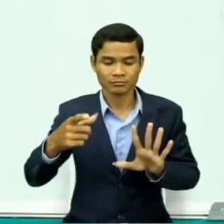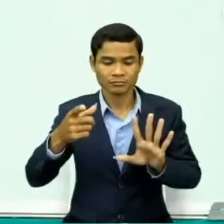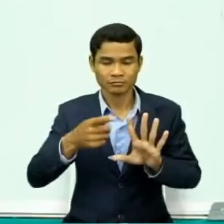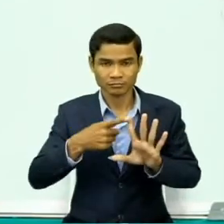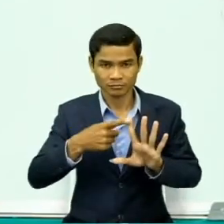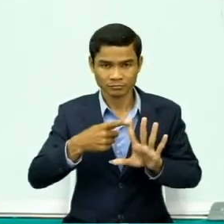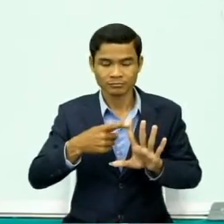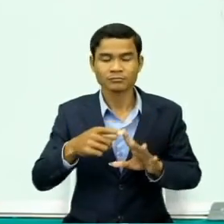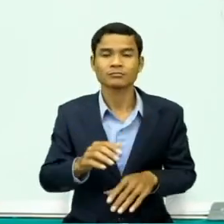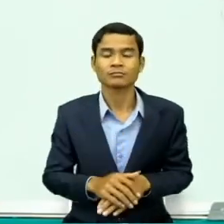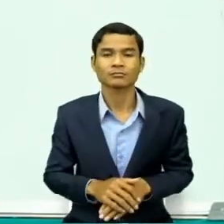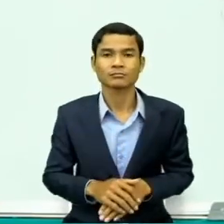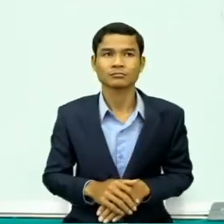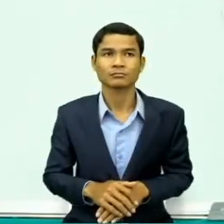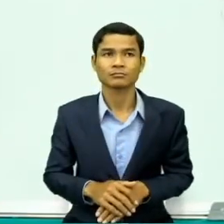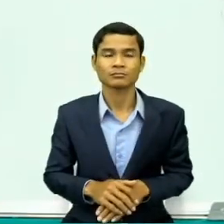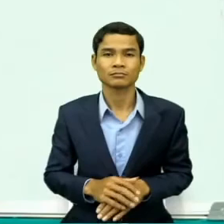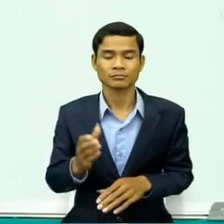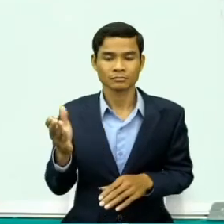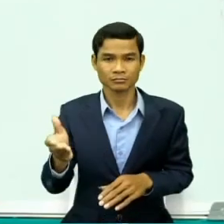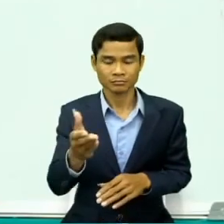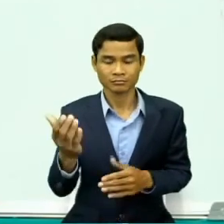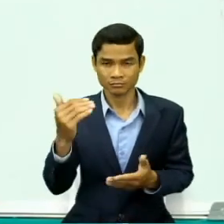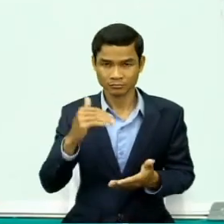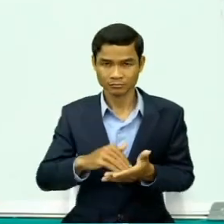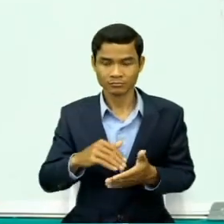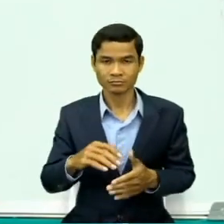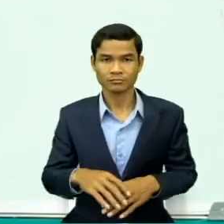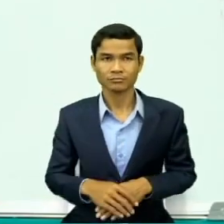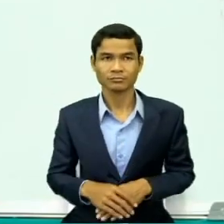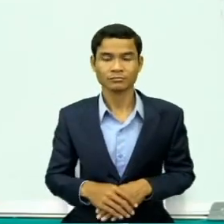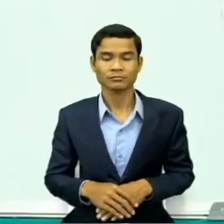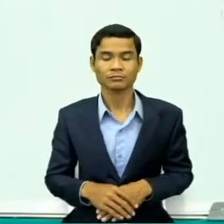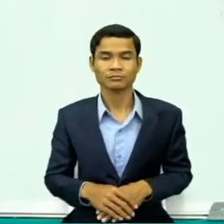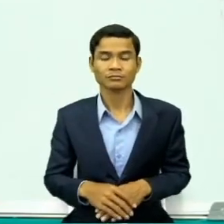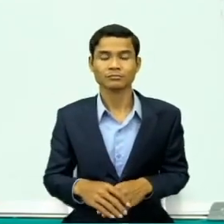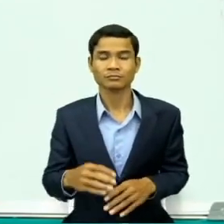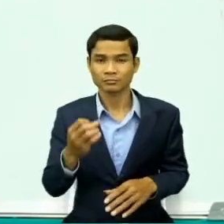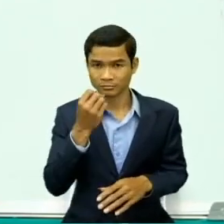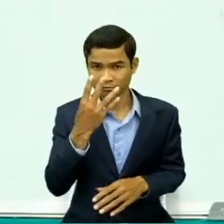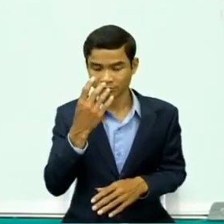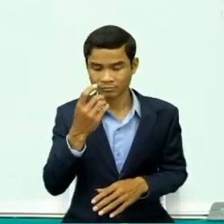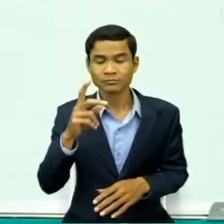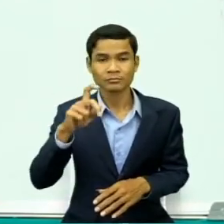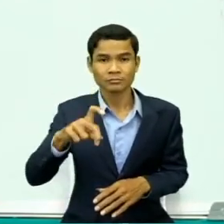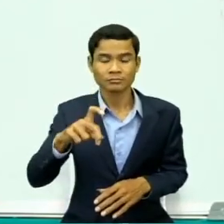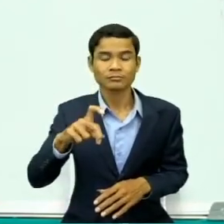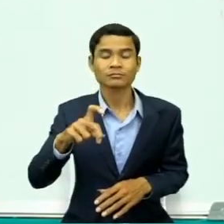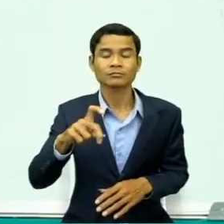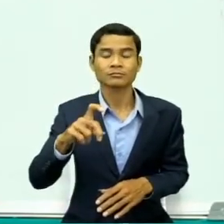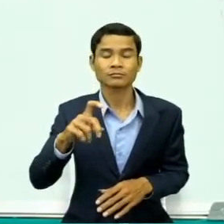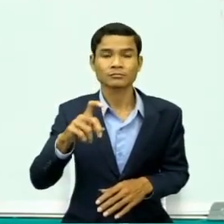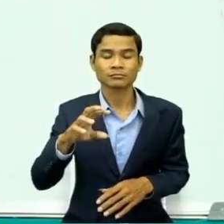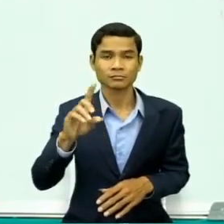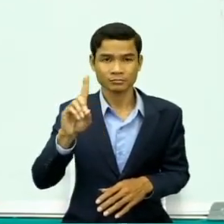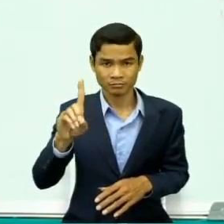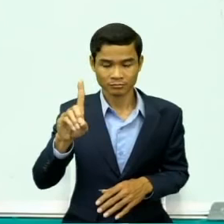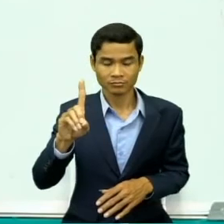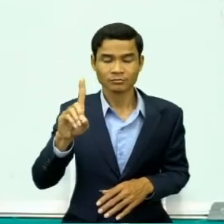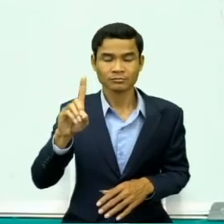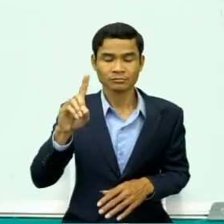sra ấy chà con sẽ đọc đồng tiền nè ca phi miên à sò